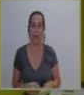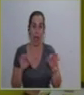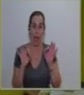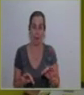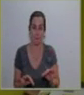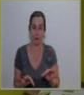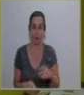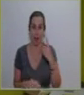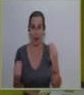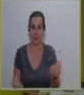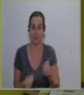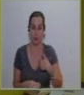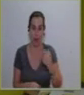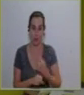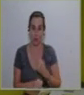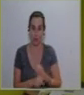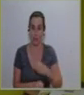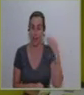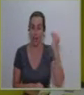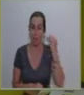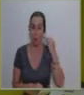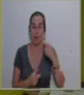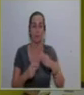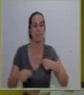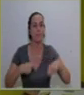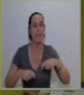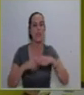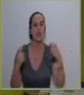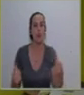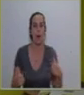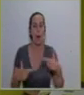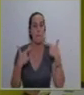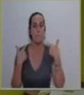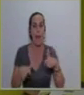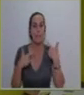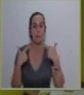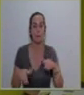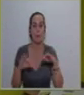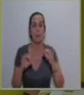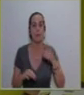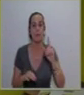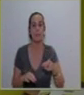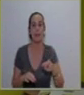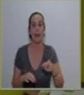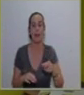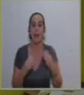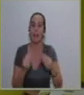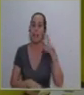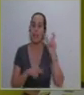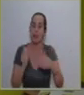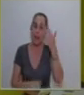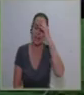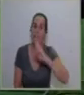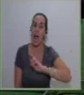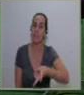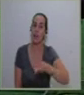האמת שדווקא אחד הדברים שאני עושה הוא ללמוד גישור. אתה רואה? ומסבירים שם שבאמת צריך לתת לאנשים להכיר אחד